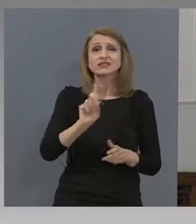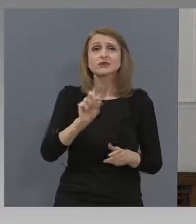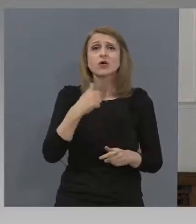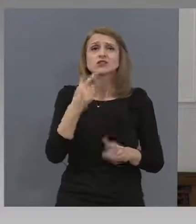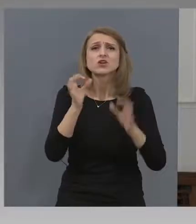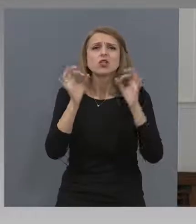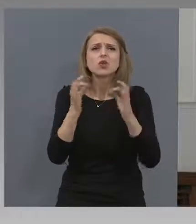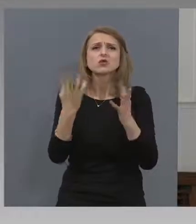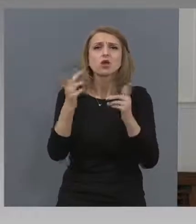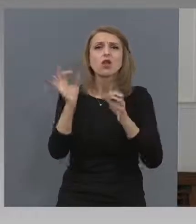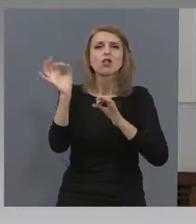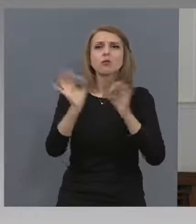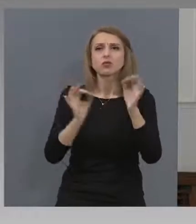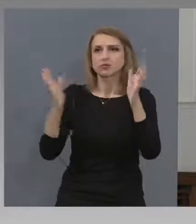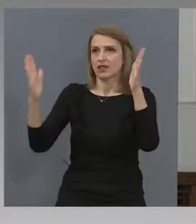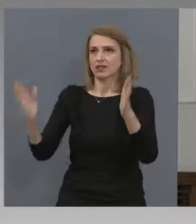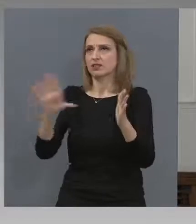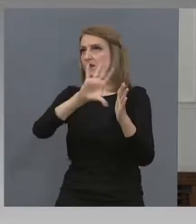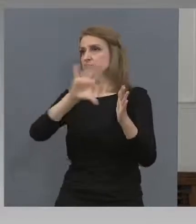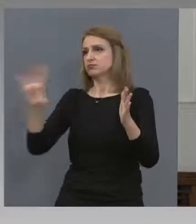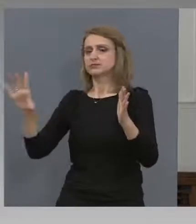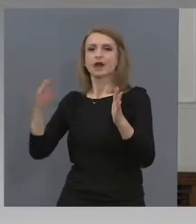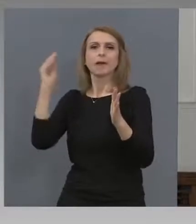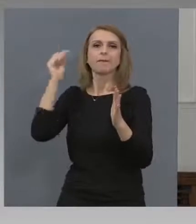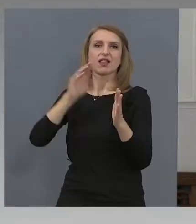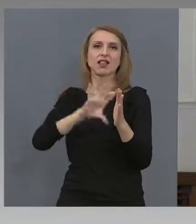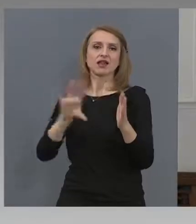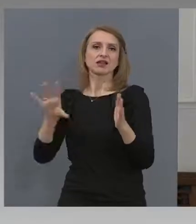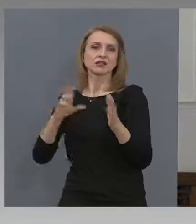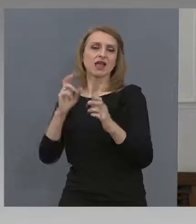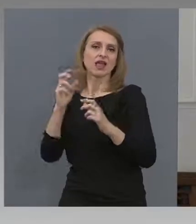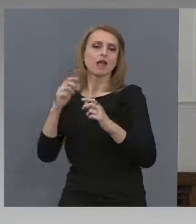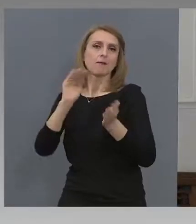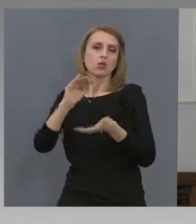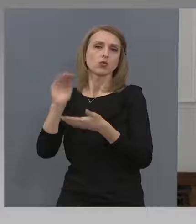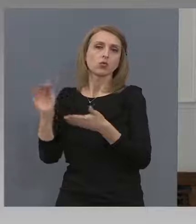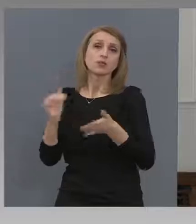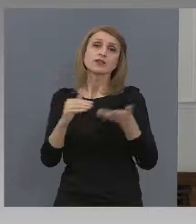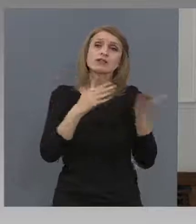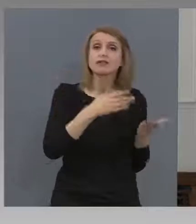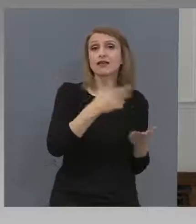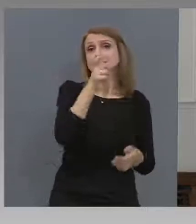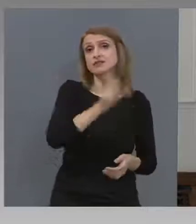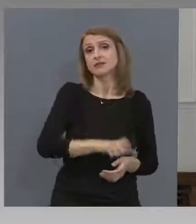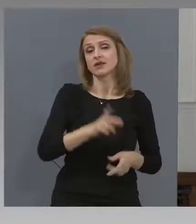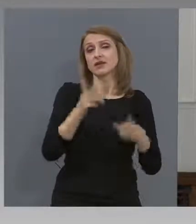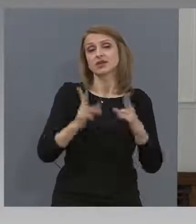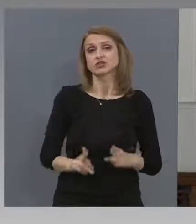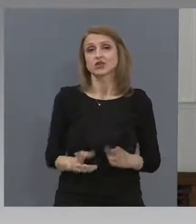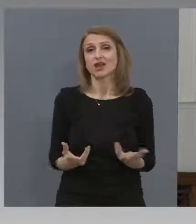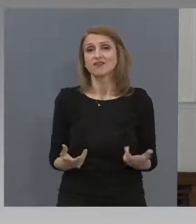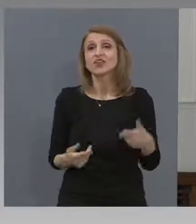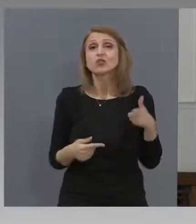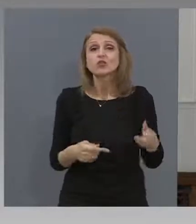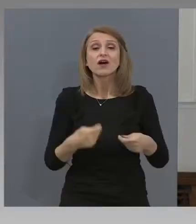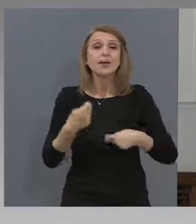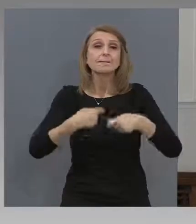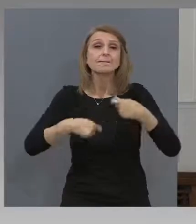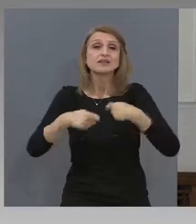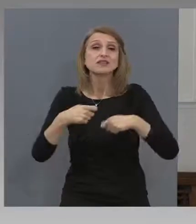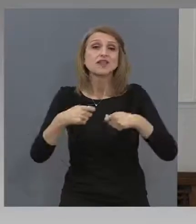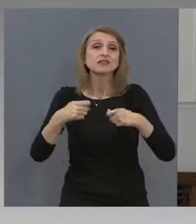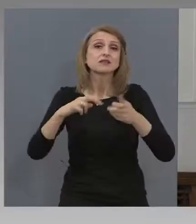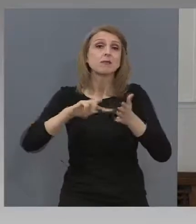казвам смисъла на това, че го изключих от последната редакция, защото те са в крайна сметка това е бизнес модел, който те